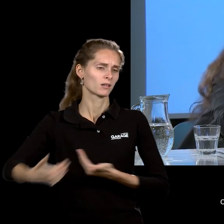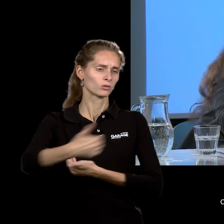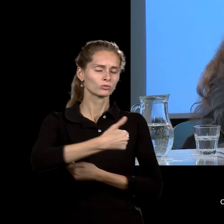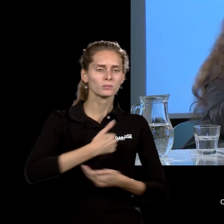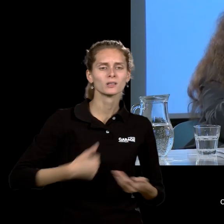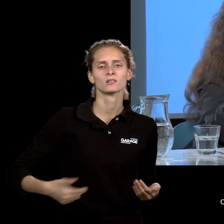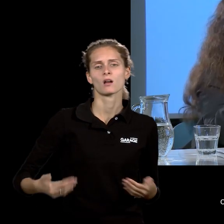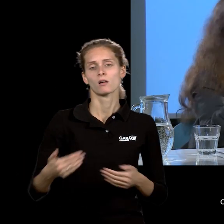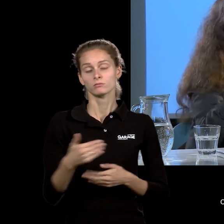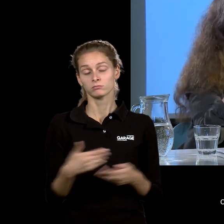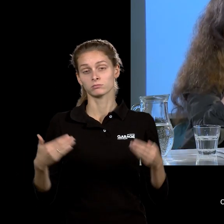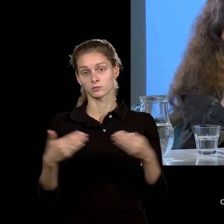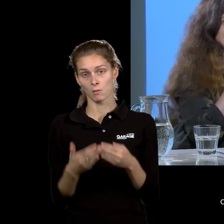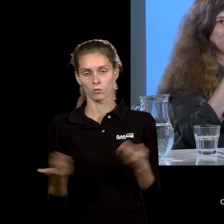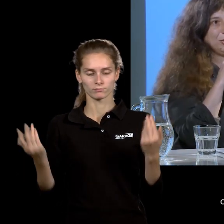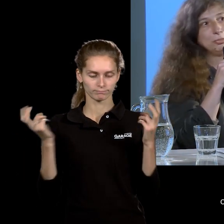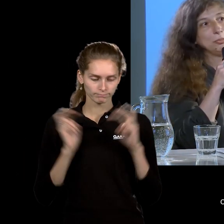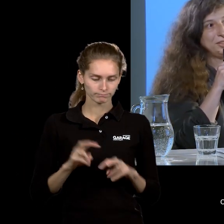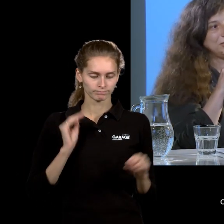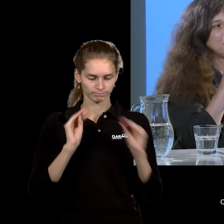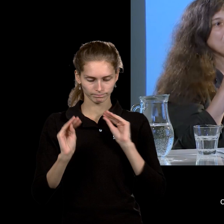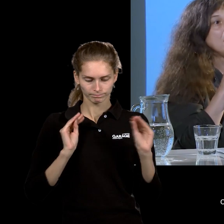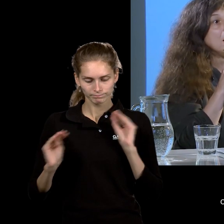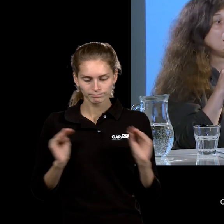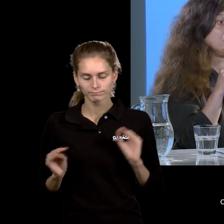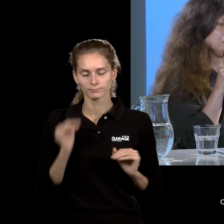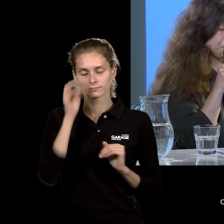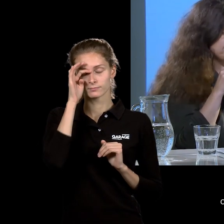для произведения, он возвращался и делал вот этот самый комбайн пейнтинг.